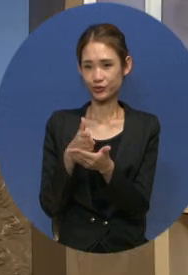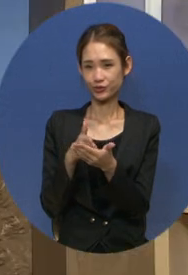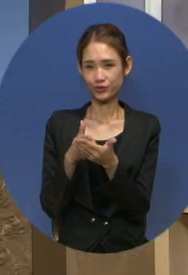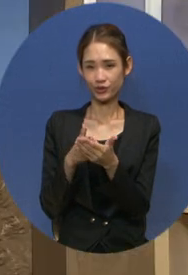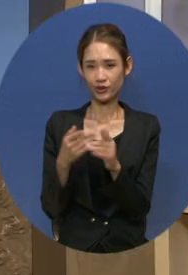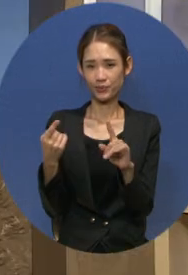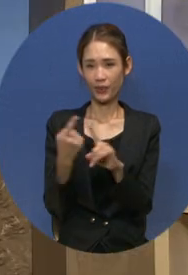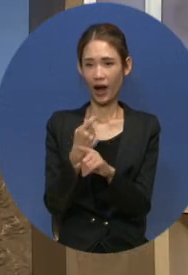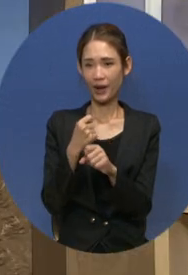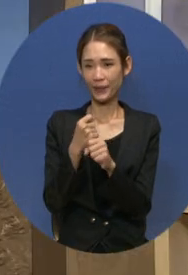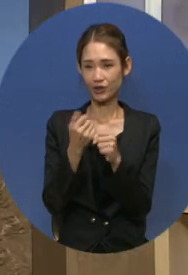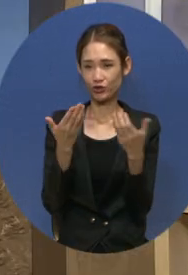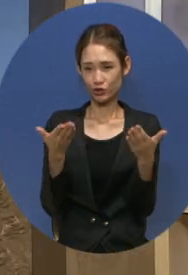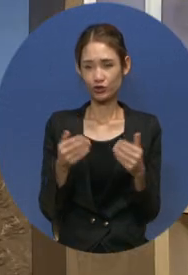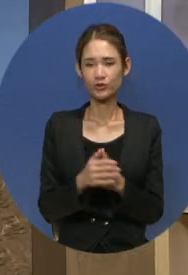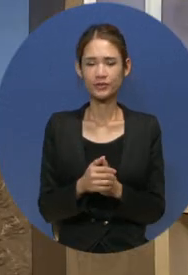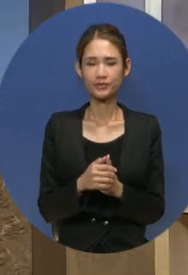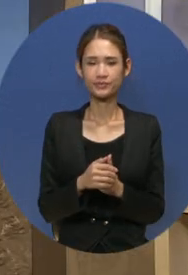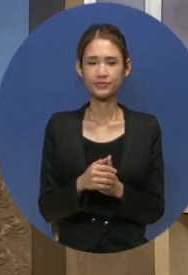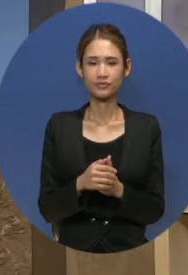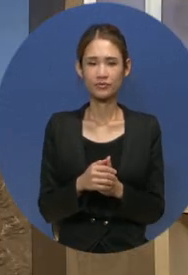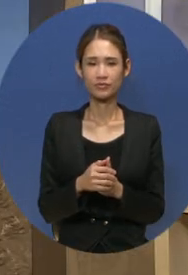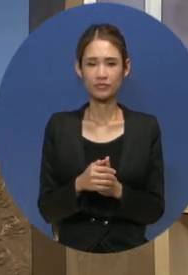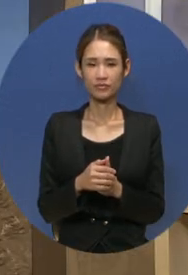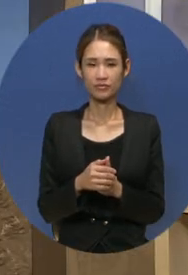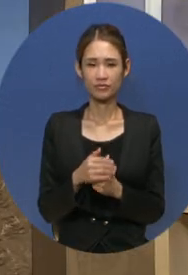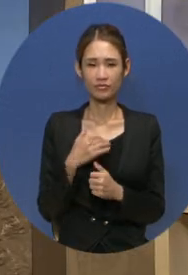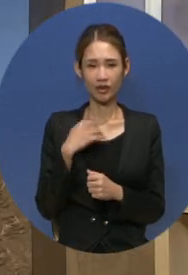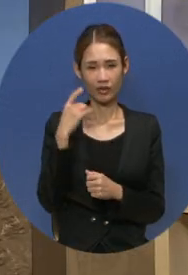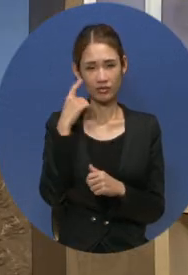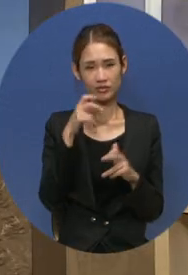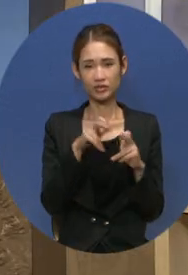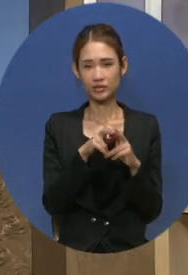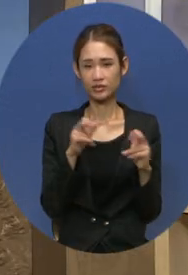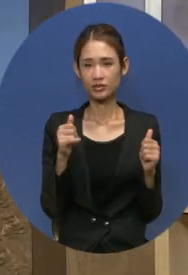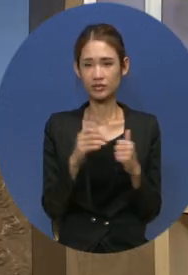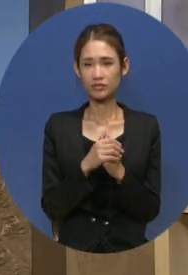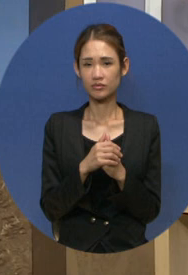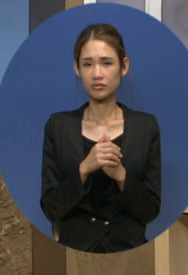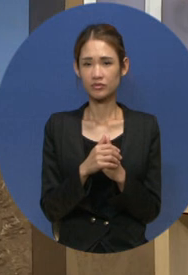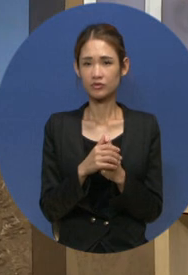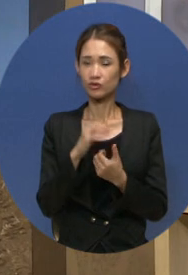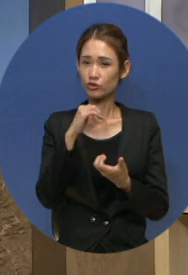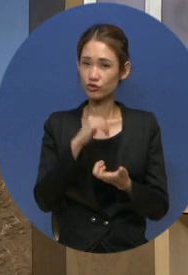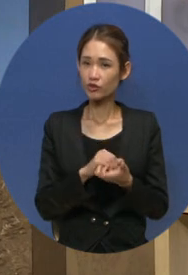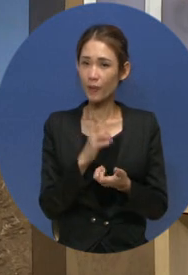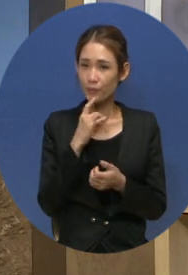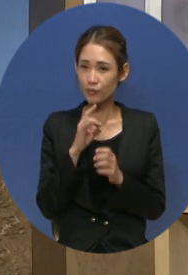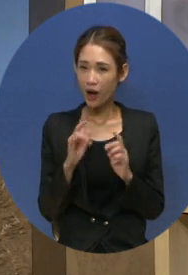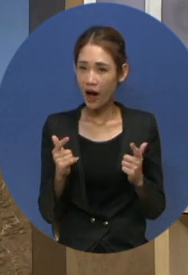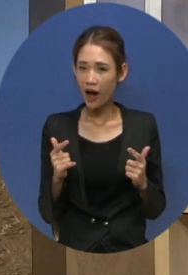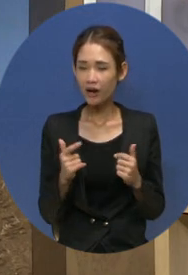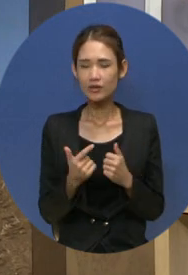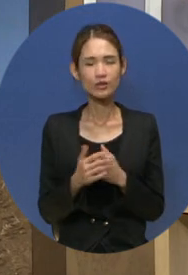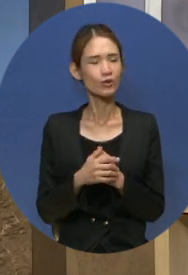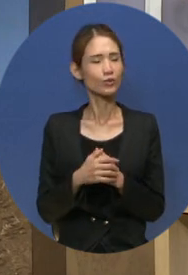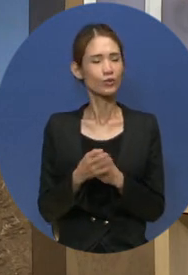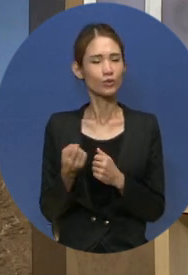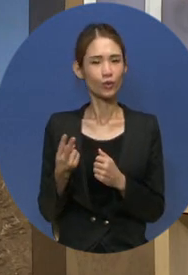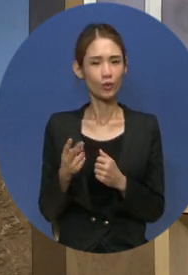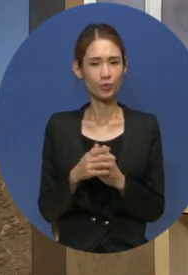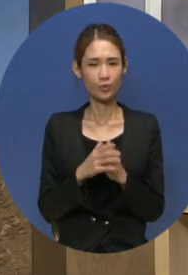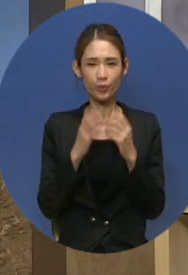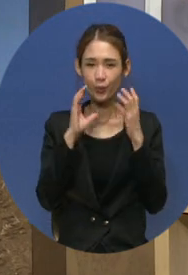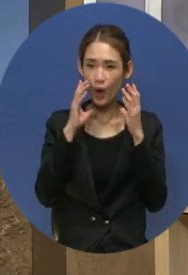기사로 만들어주는 그렇죠. 그런 작업을 해주시는 건데 예. 이게 제 생각에는 장애인 분들에게만 국한돼서 도움이 되는 게 아니라